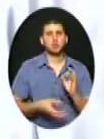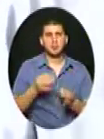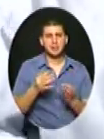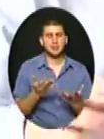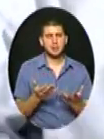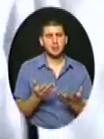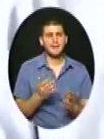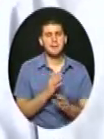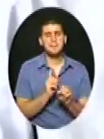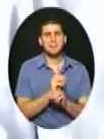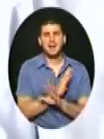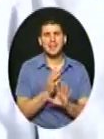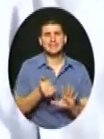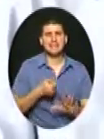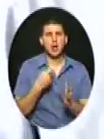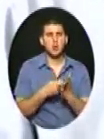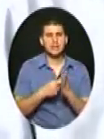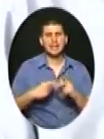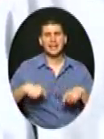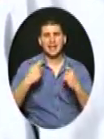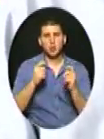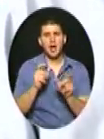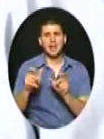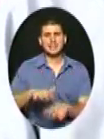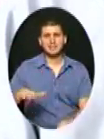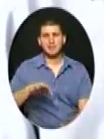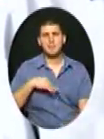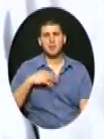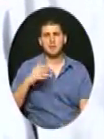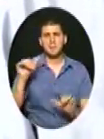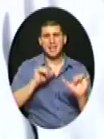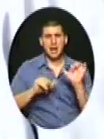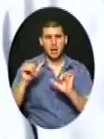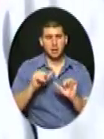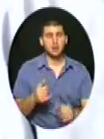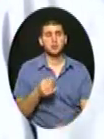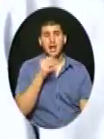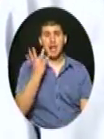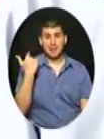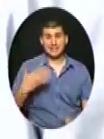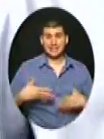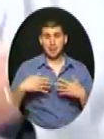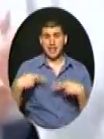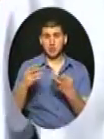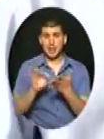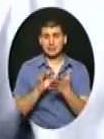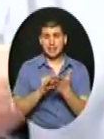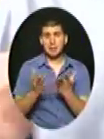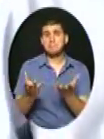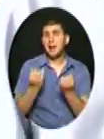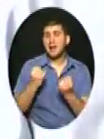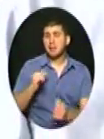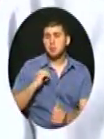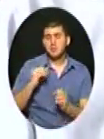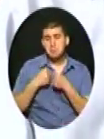אין אין כרגע שרי אוצר חינוך הגנת סביבה בריאות ומדע האם הייתי שמח לחזור למשרד המרתק